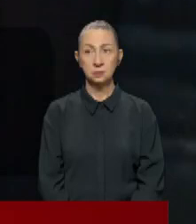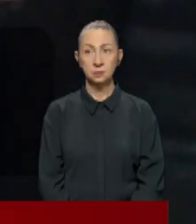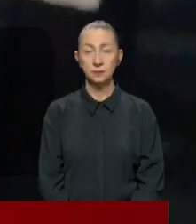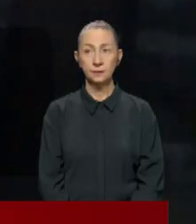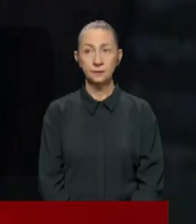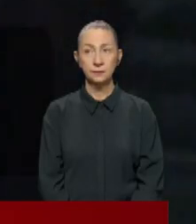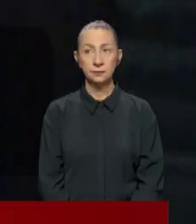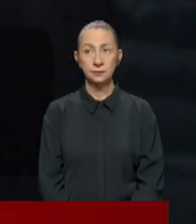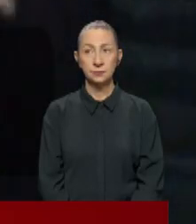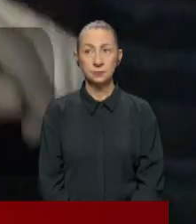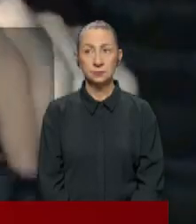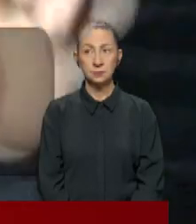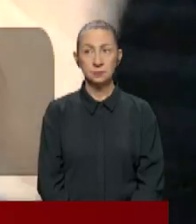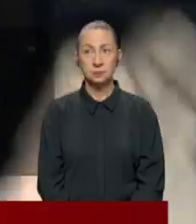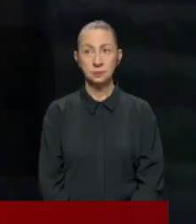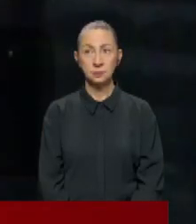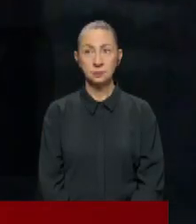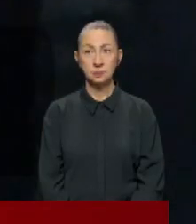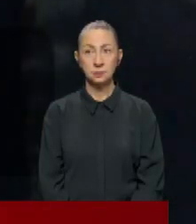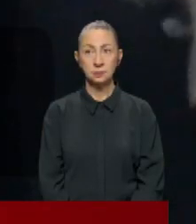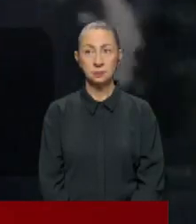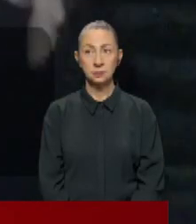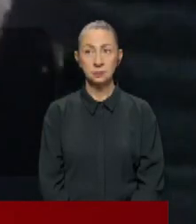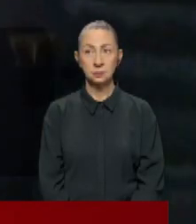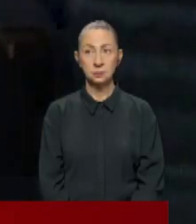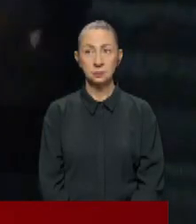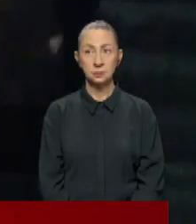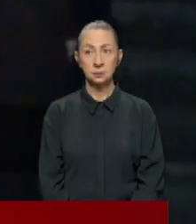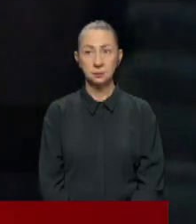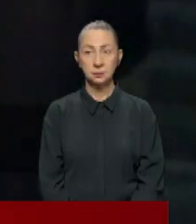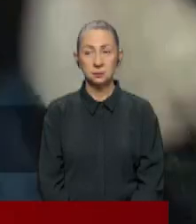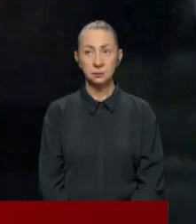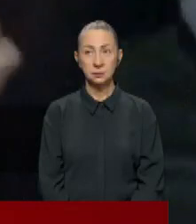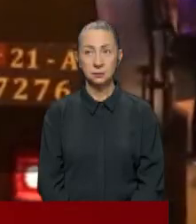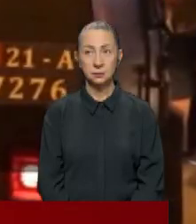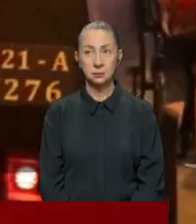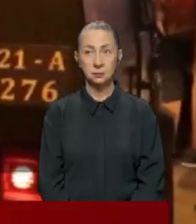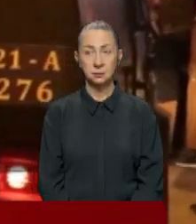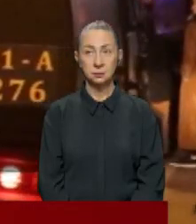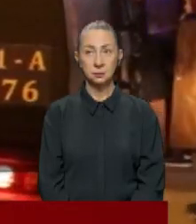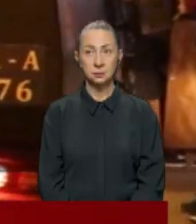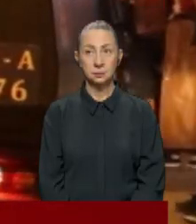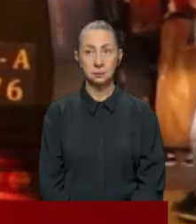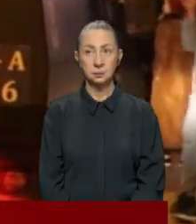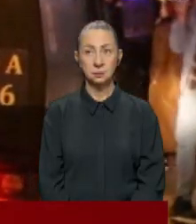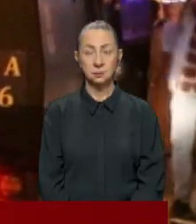Bütün millet, bütün mahalleli gelmiş şu anda elektrikleri kestiler izdiham olmasın diye. Güne de durduramıyorlar.